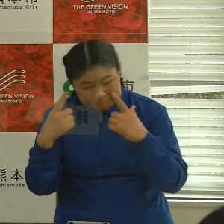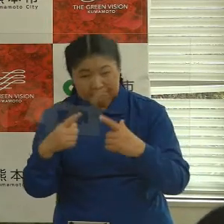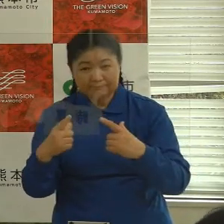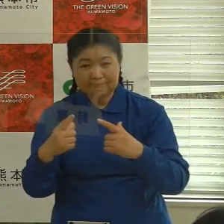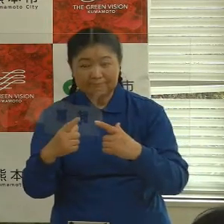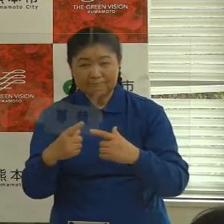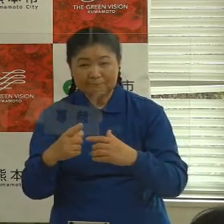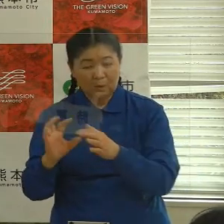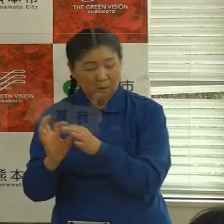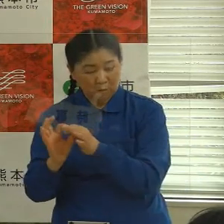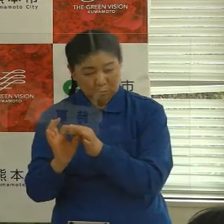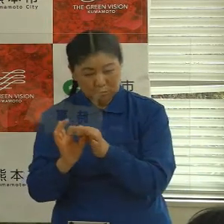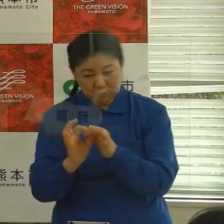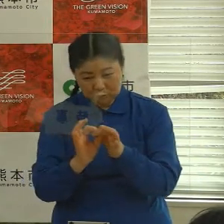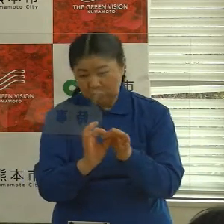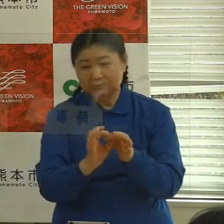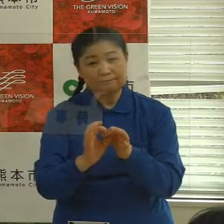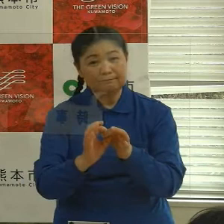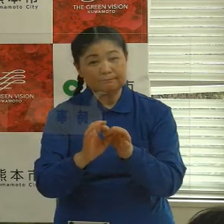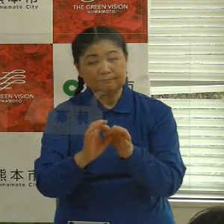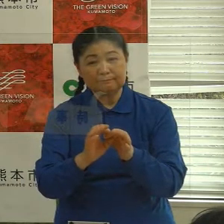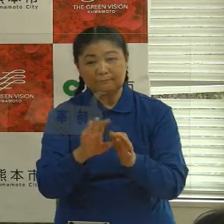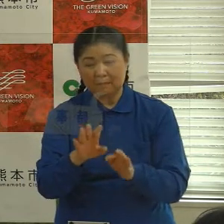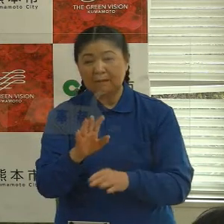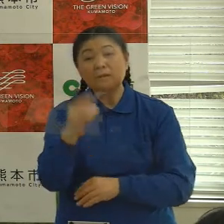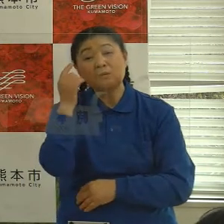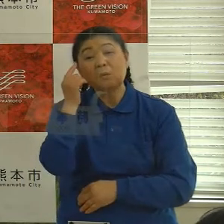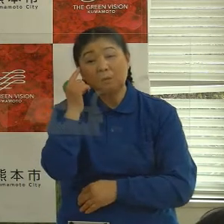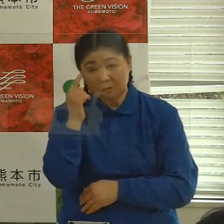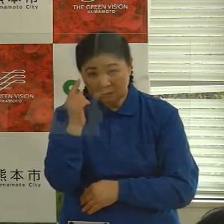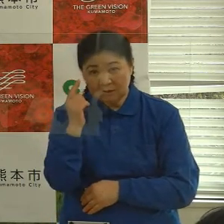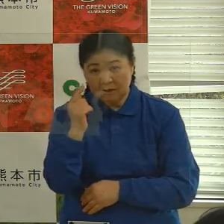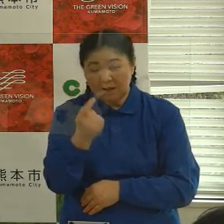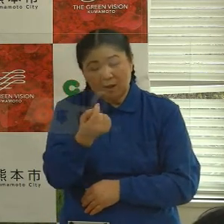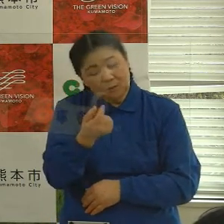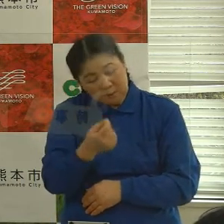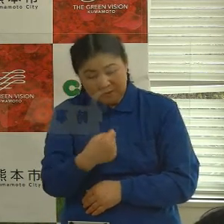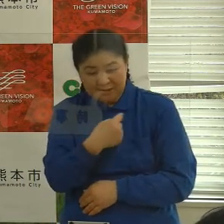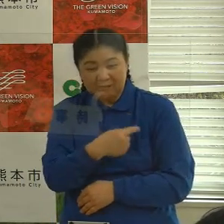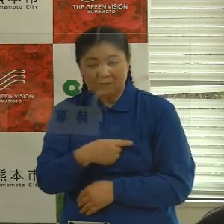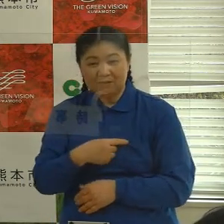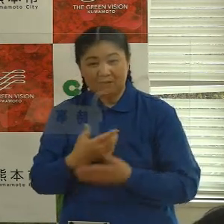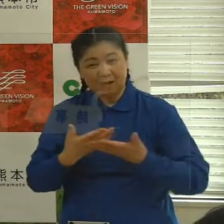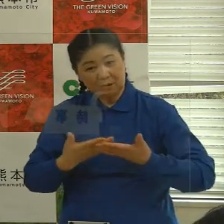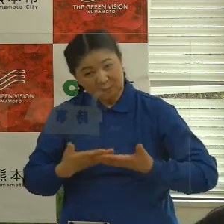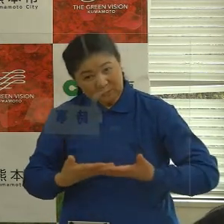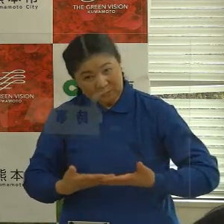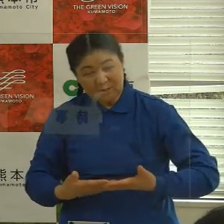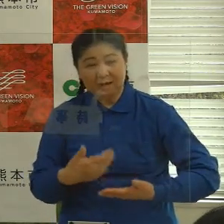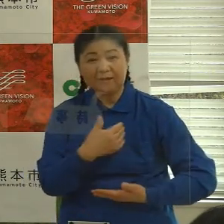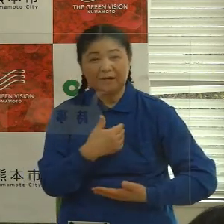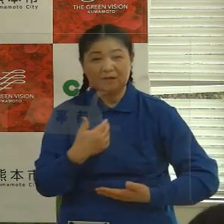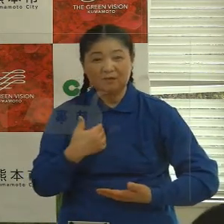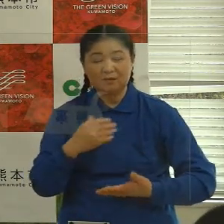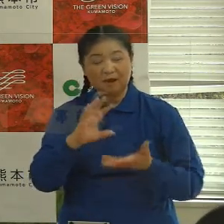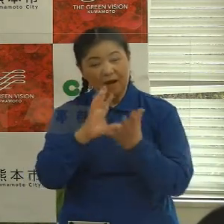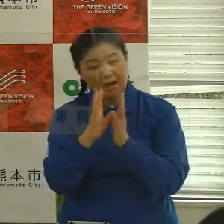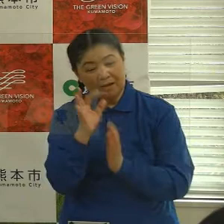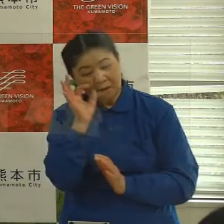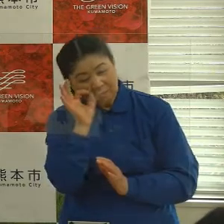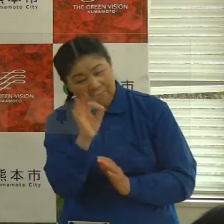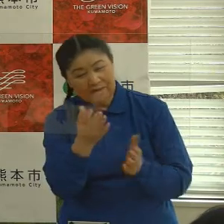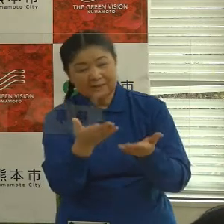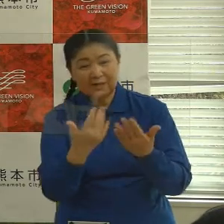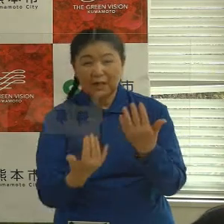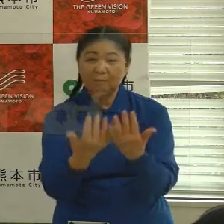っとこのところですね過ごしておられましたので、少しでも気持ちが穏やかになるように、花をめでていただい